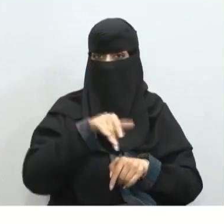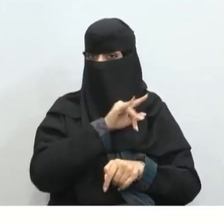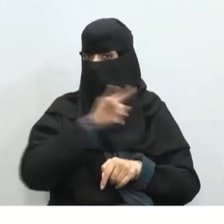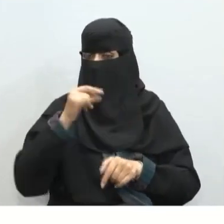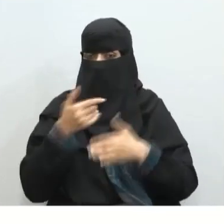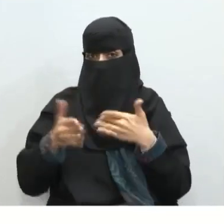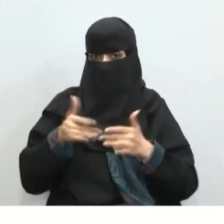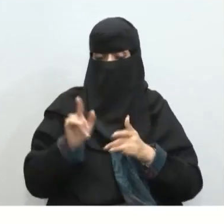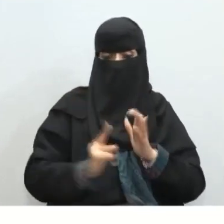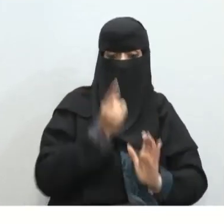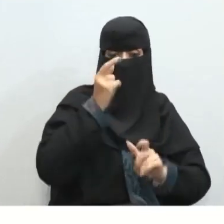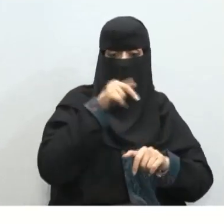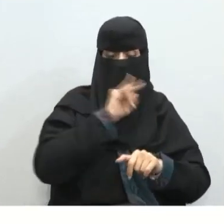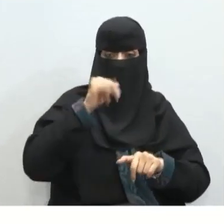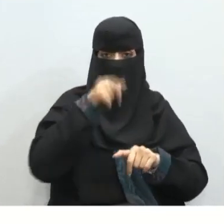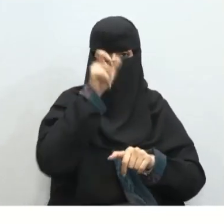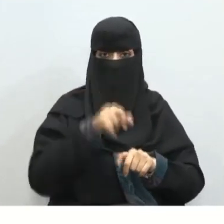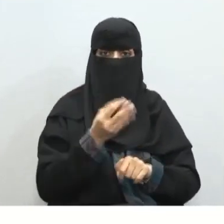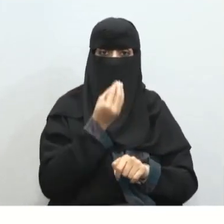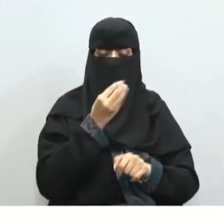تعتمد سوى غير ذاتيه